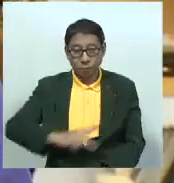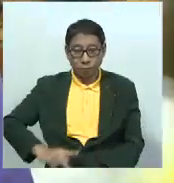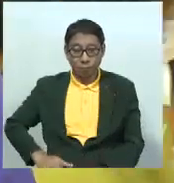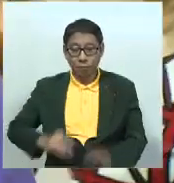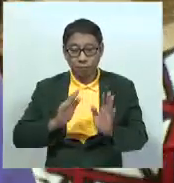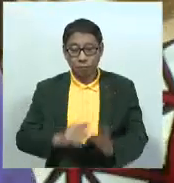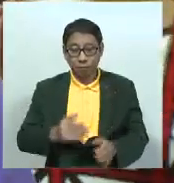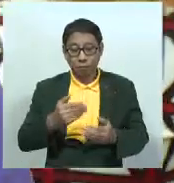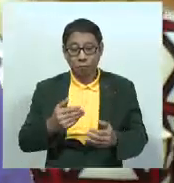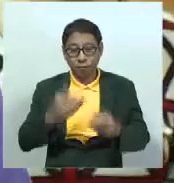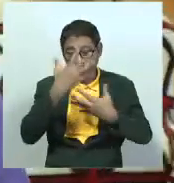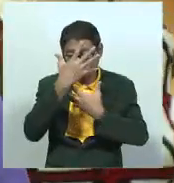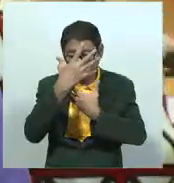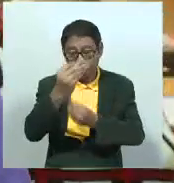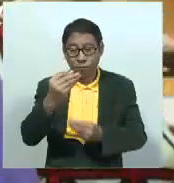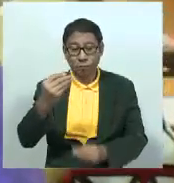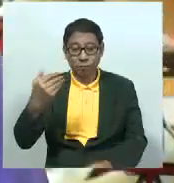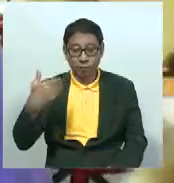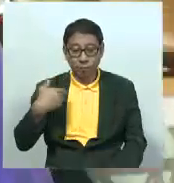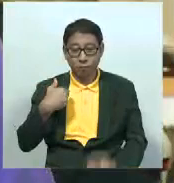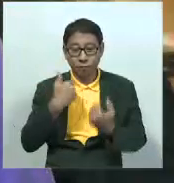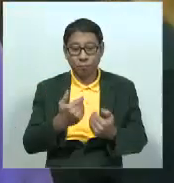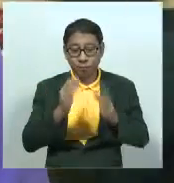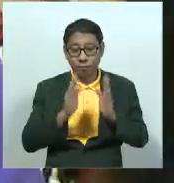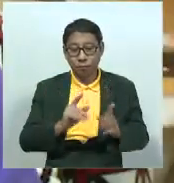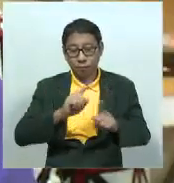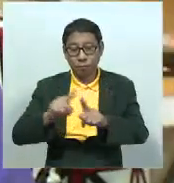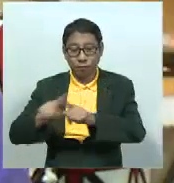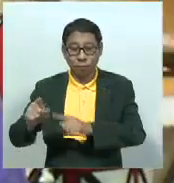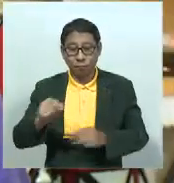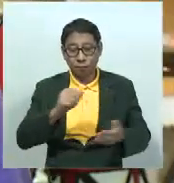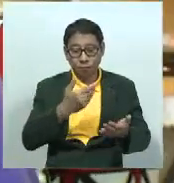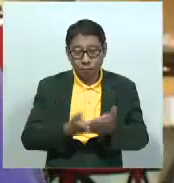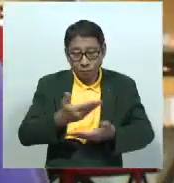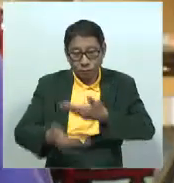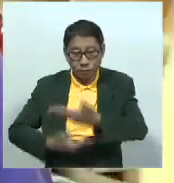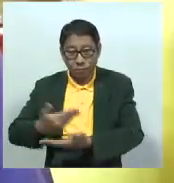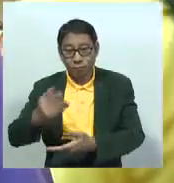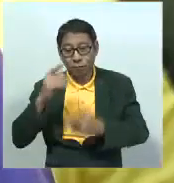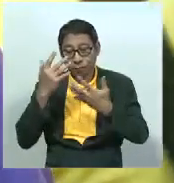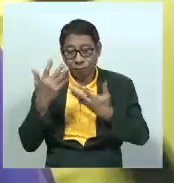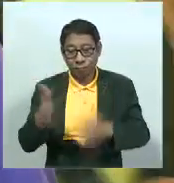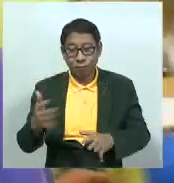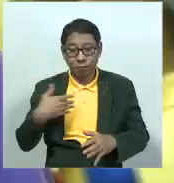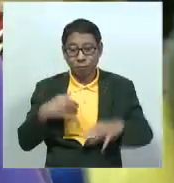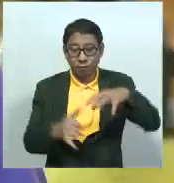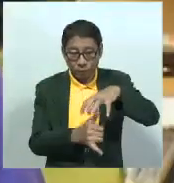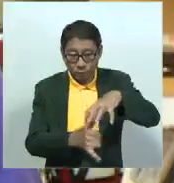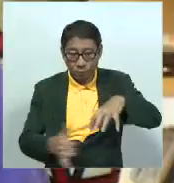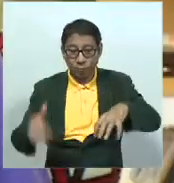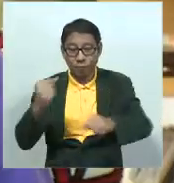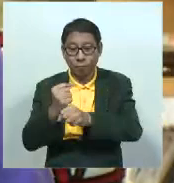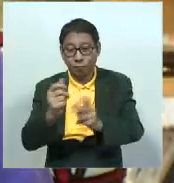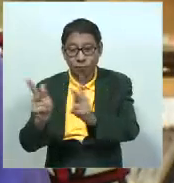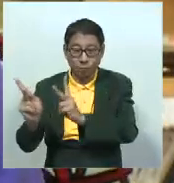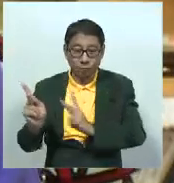รับค่อนข้างเยอะนะคะแล้วก็หลายๆท่านเนี่ยนอกจากมาจับจ่ายใช้สอยเนี่ยก็ออกไปทำกิจ